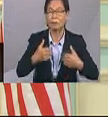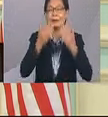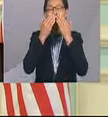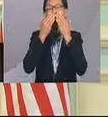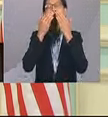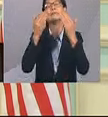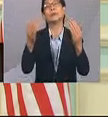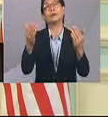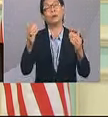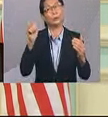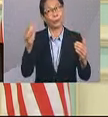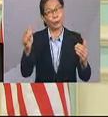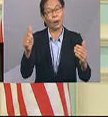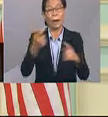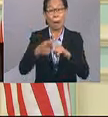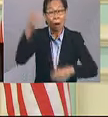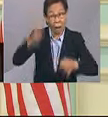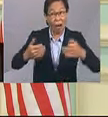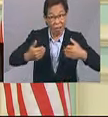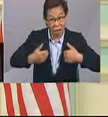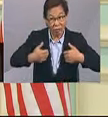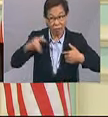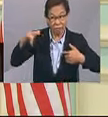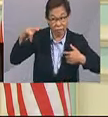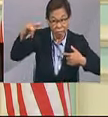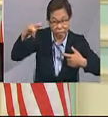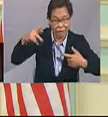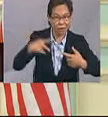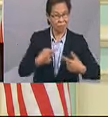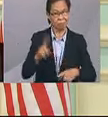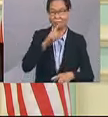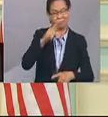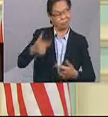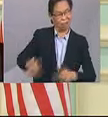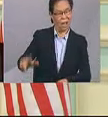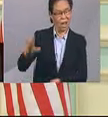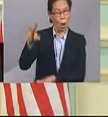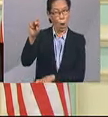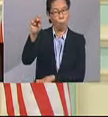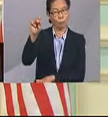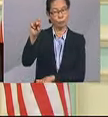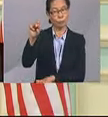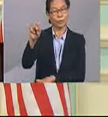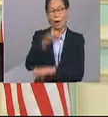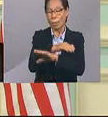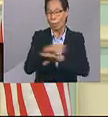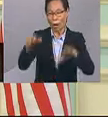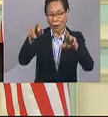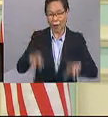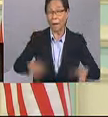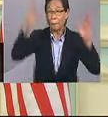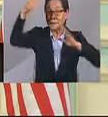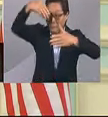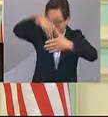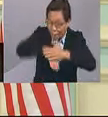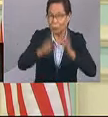alhamdulillah, bagus. Tapi kalau ada, kita tidak akan benarkan yang bukan warga negara untuk